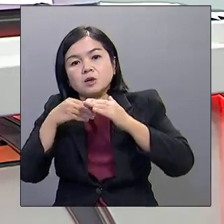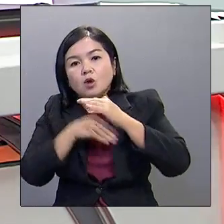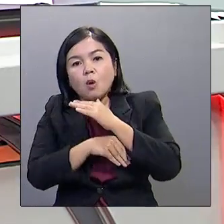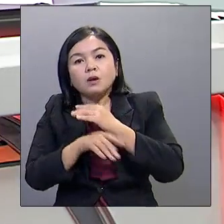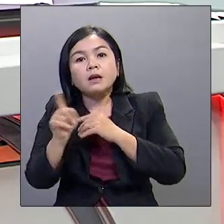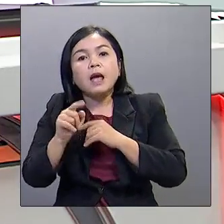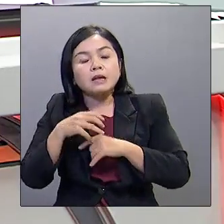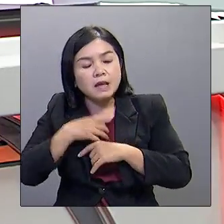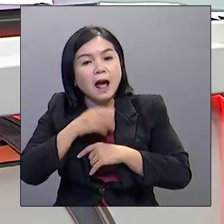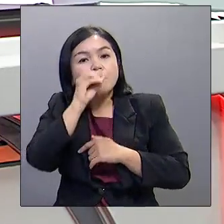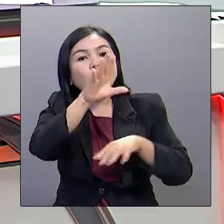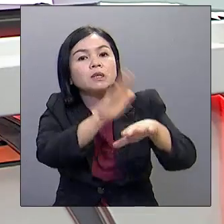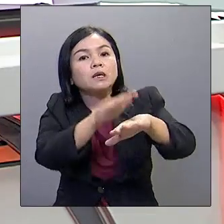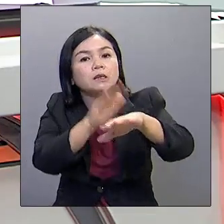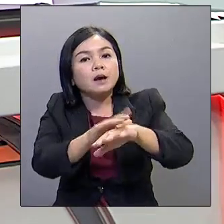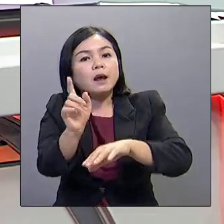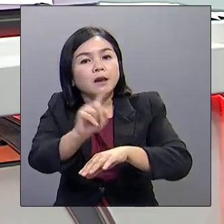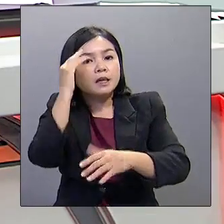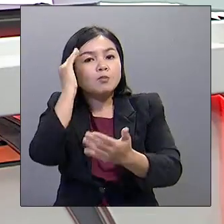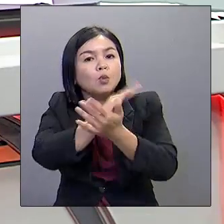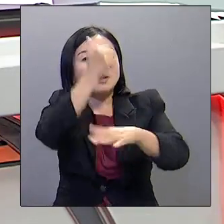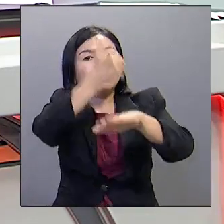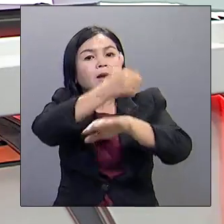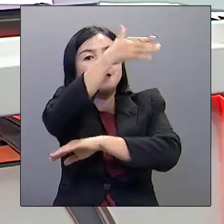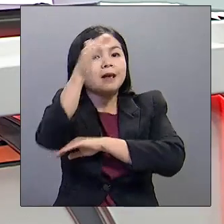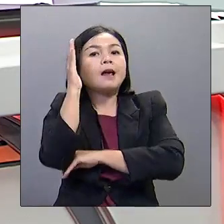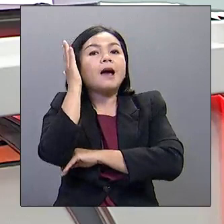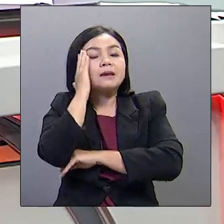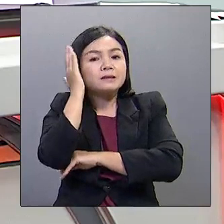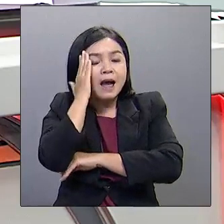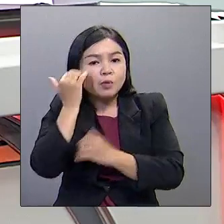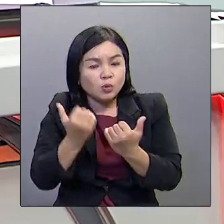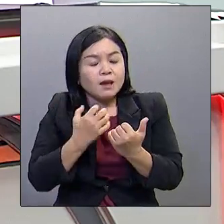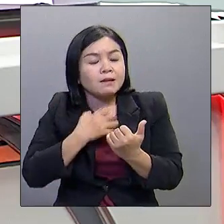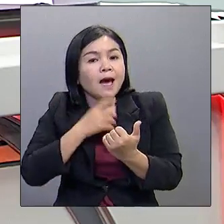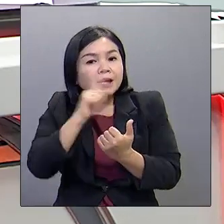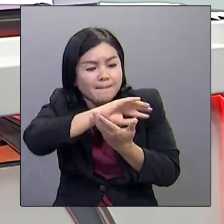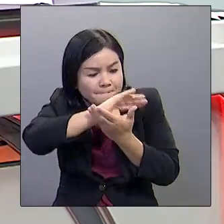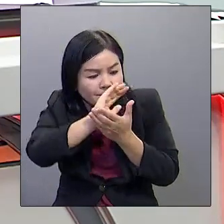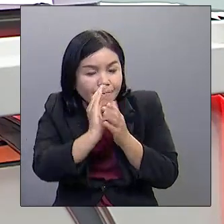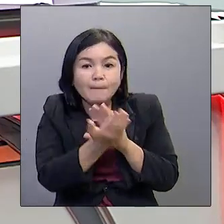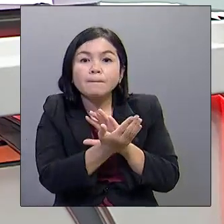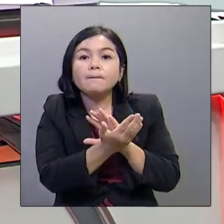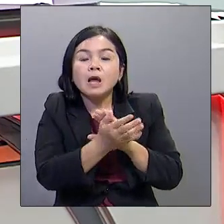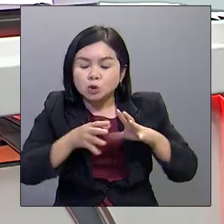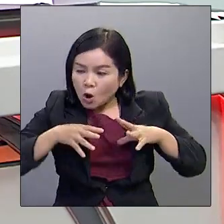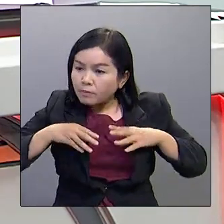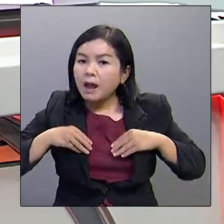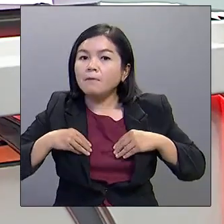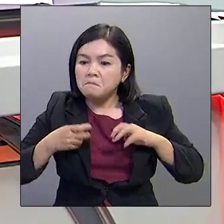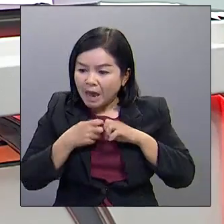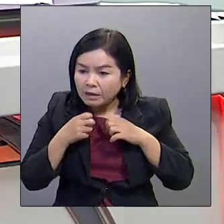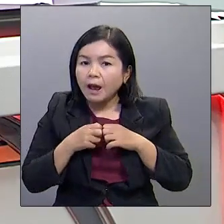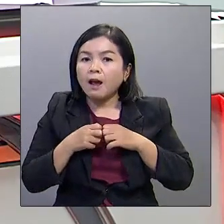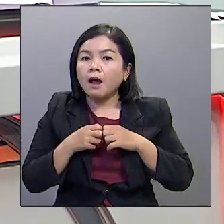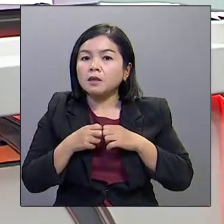เนี่ยต้องการจะส่งเสียงสะท้อนไปยังผู้บัญชาการตำรวจแห่งชาติค่ะอยากจะให้ปรับท่าทีออกมายอมรับกับปัญหาที่เ